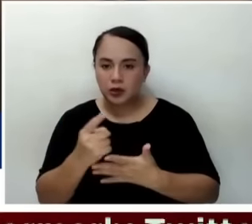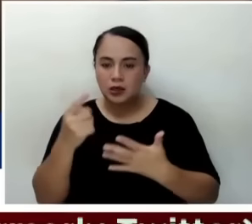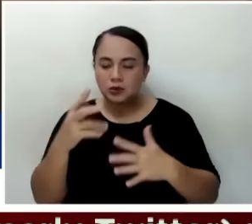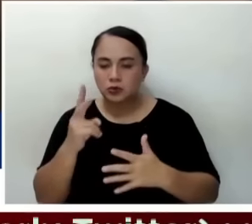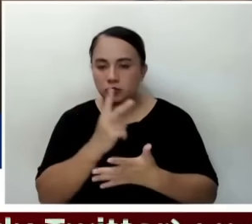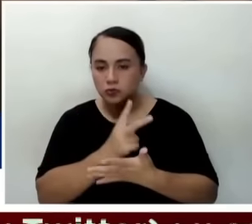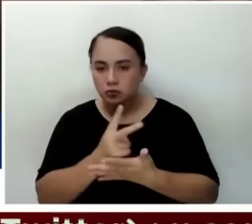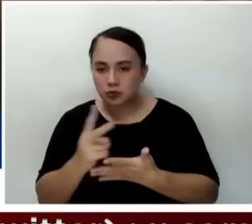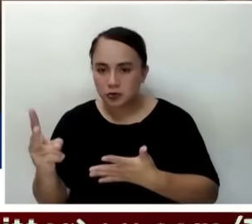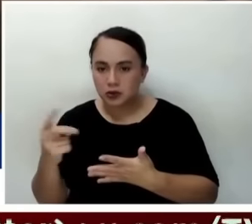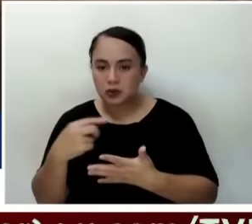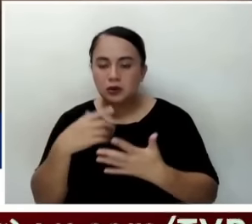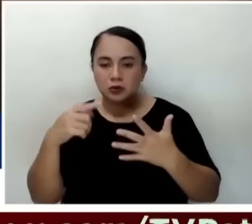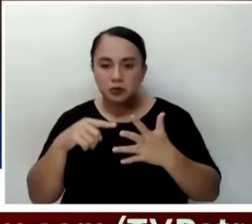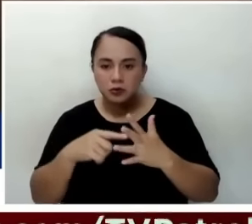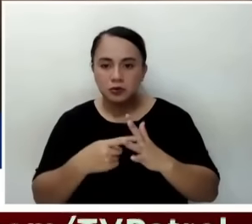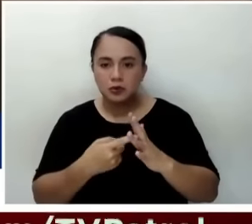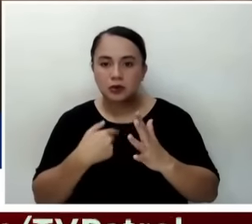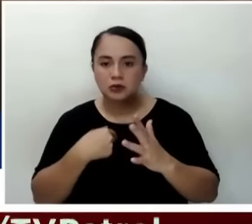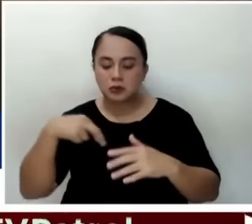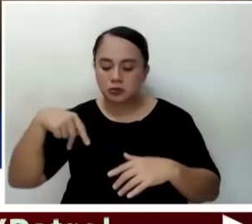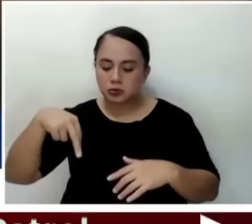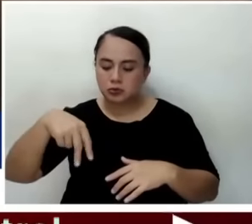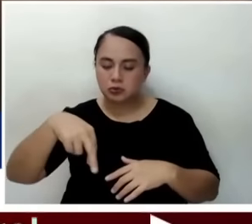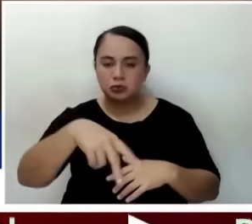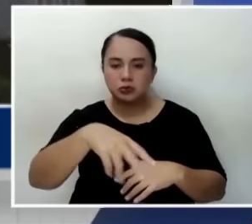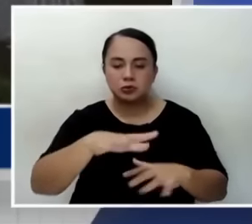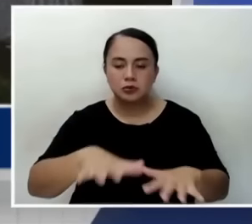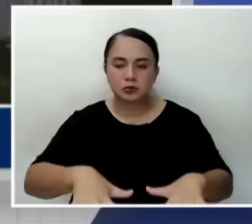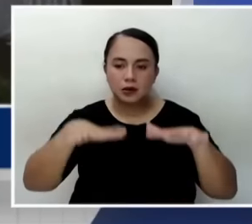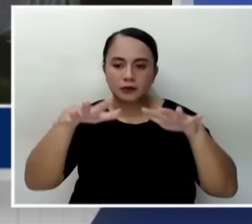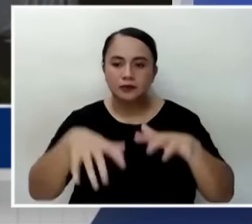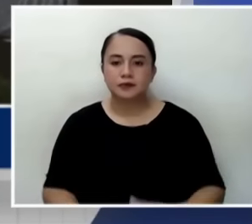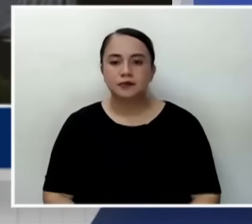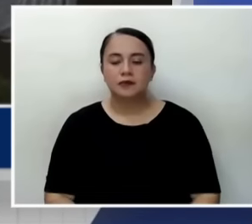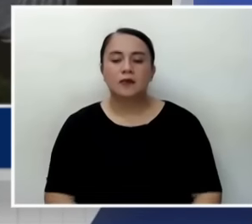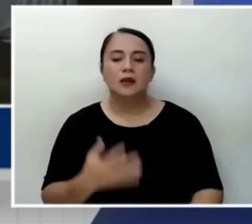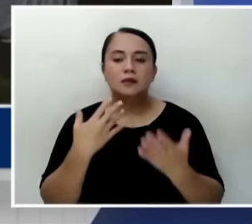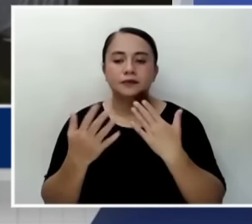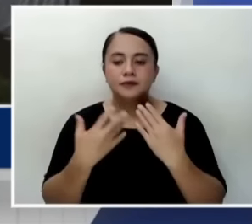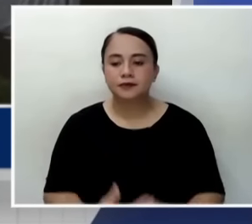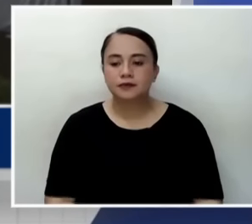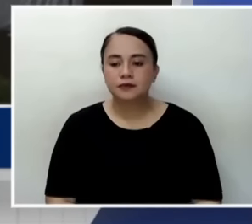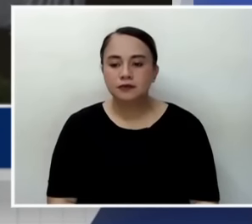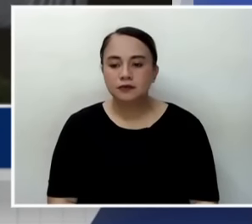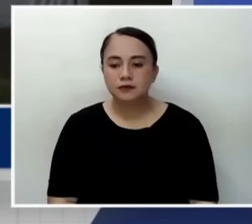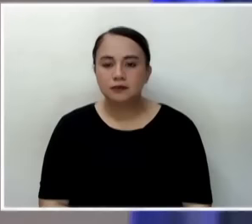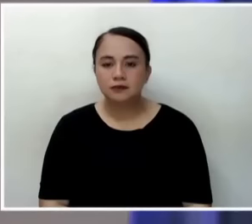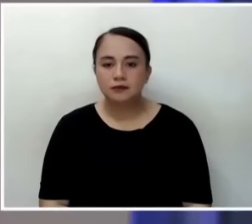1 linggo hanggang 2 linggo mula sa pagkakalusong sa baha. Karen. Maraming salamat, Rafael Bosano.